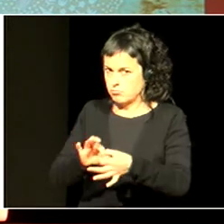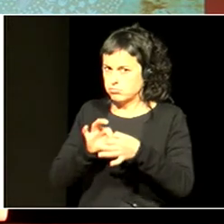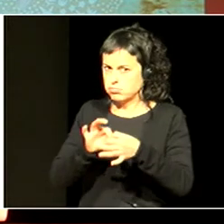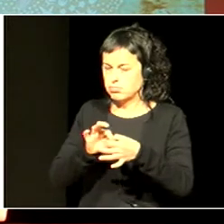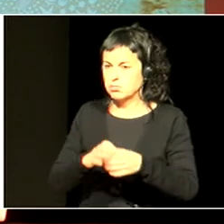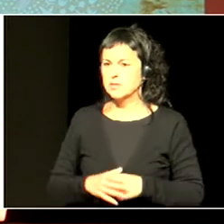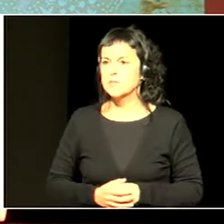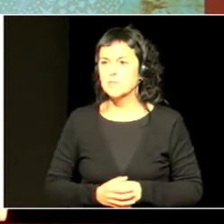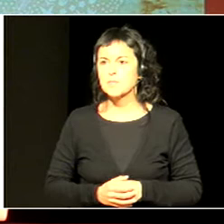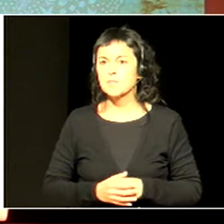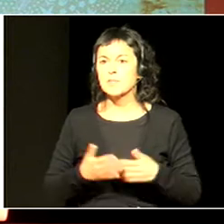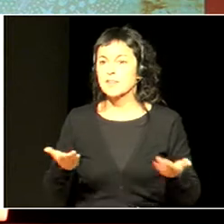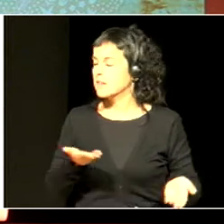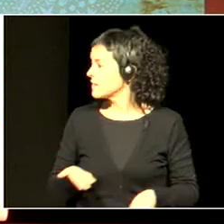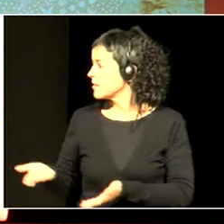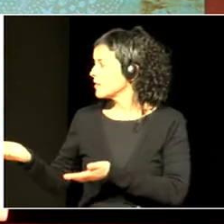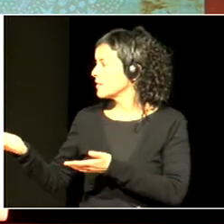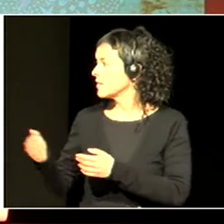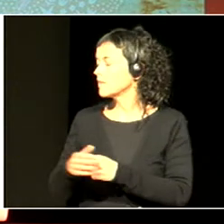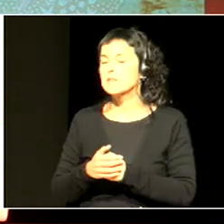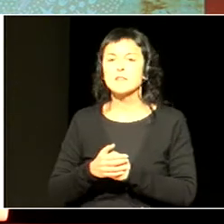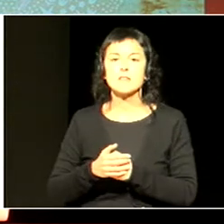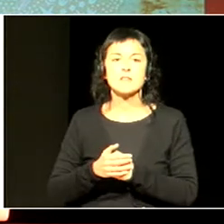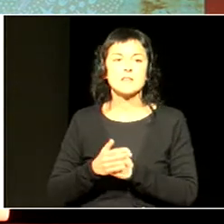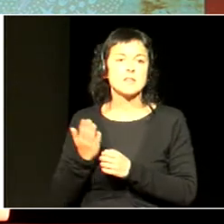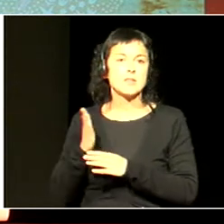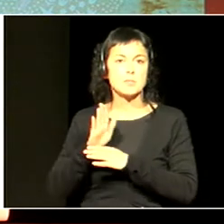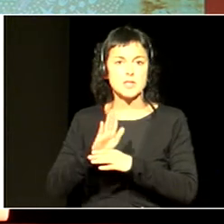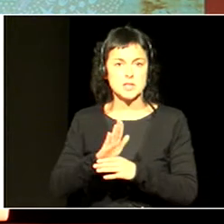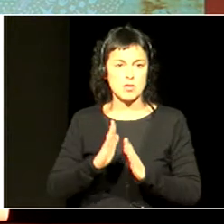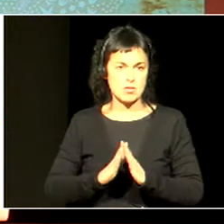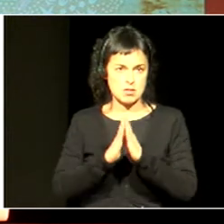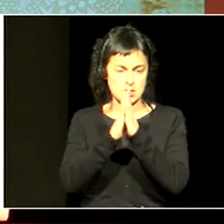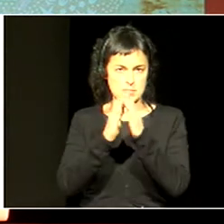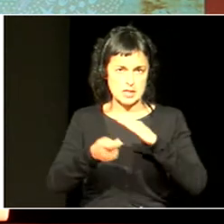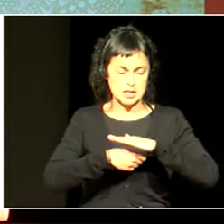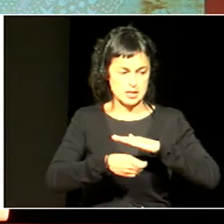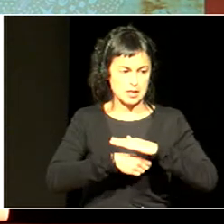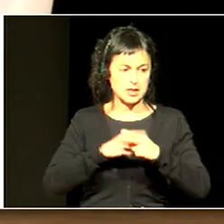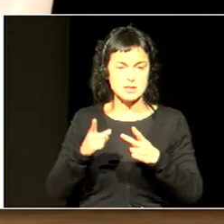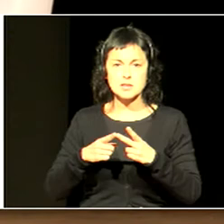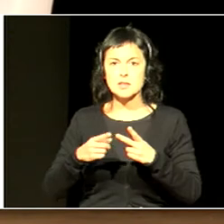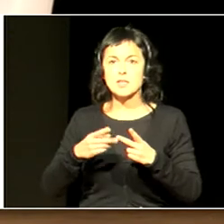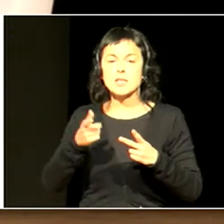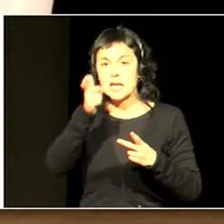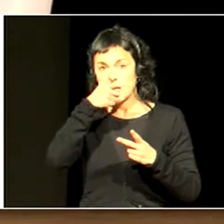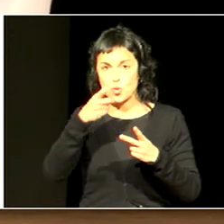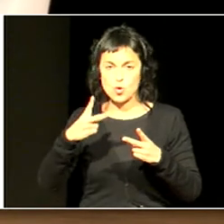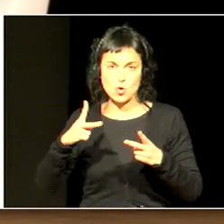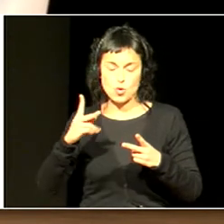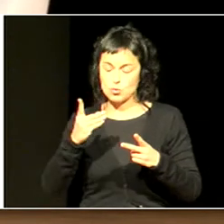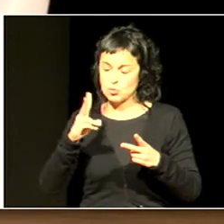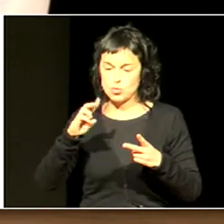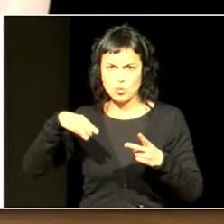bezala, gurekin dazkau presentazion de Mariako Gasteizko Yolanda Martínez, Irungoko Dumboako Amaia Juaniz, eta